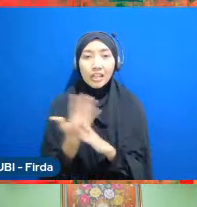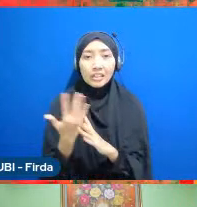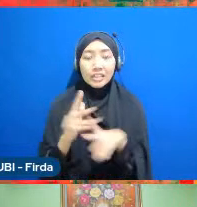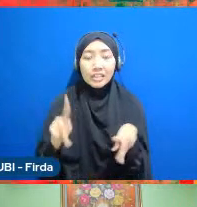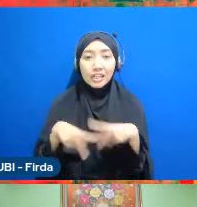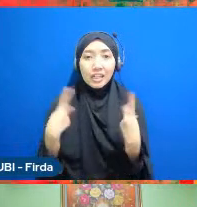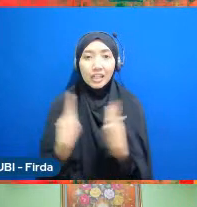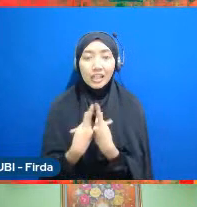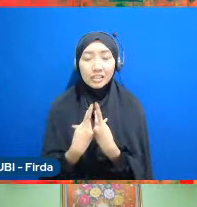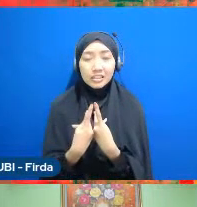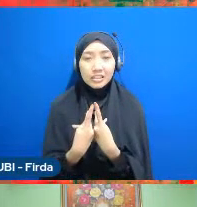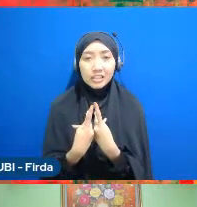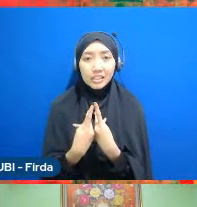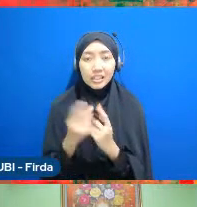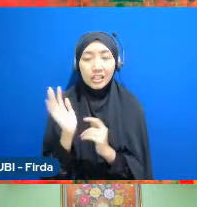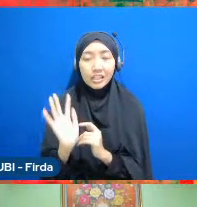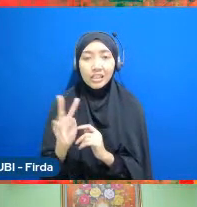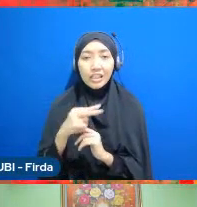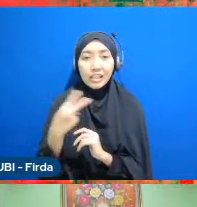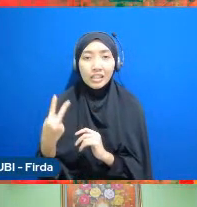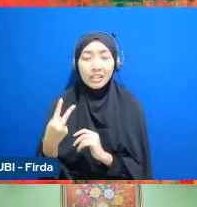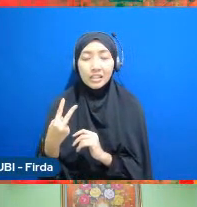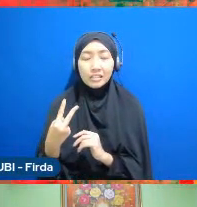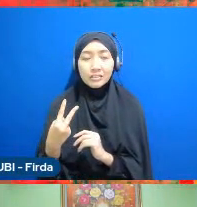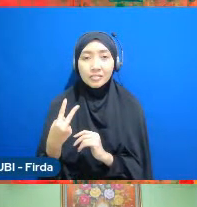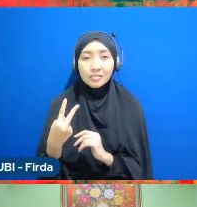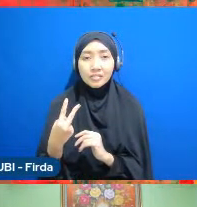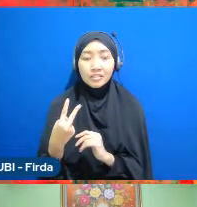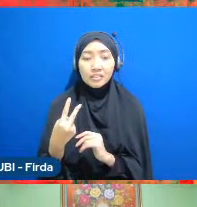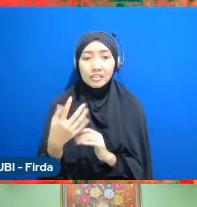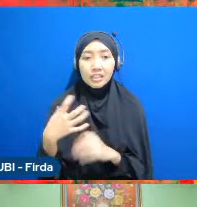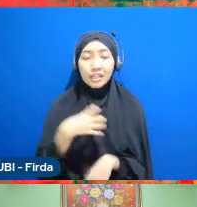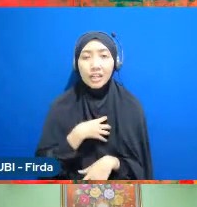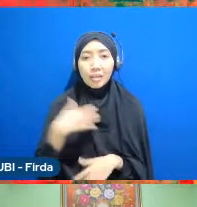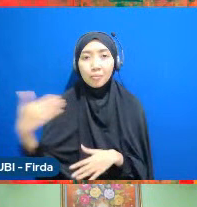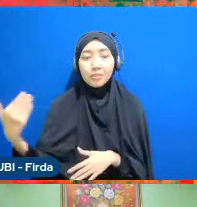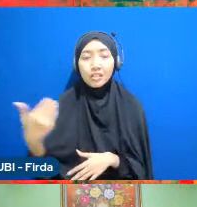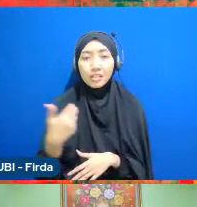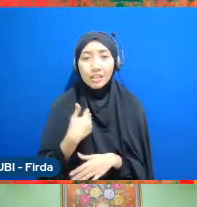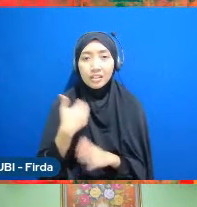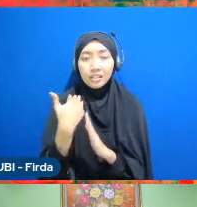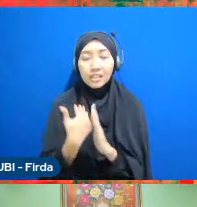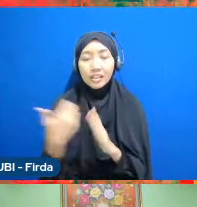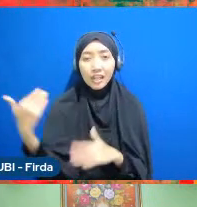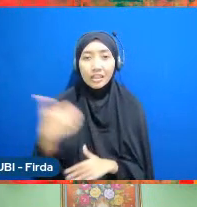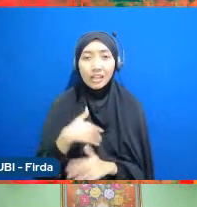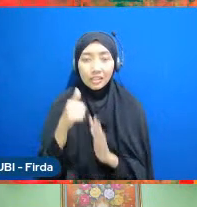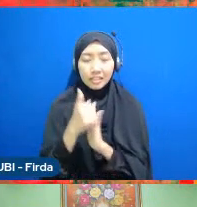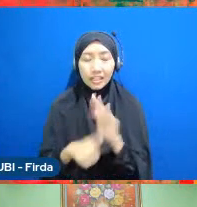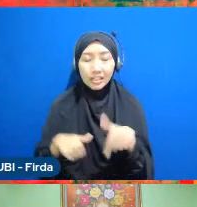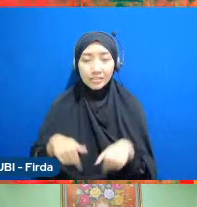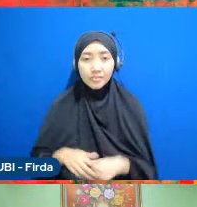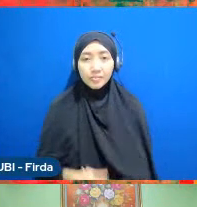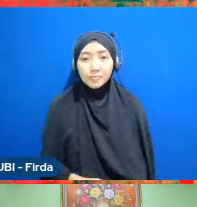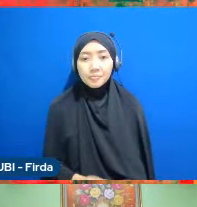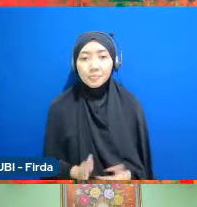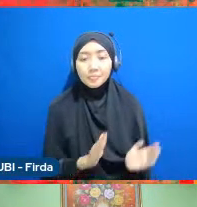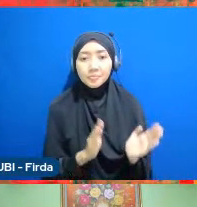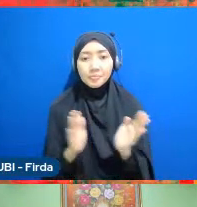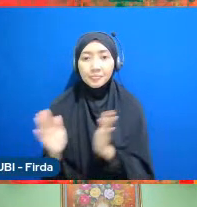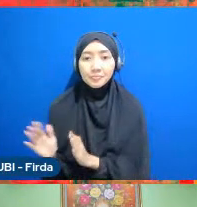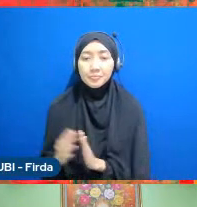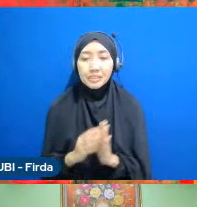akun sahabat, itu berarti sahabat sudah dianggap hadir di acara hari ini. Lalu selanjutnya di